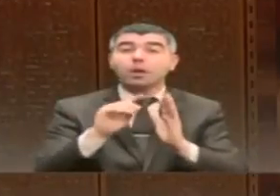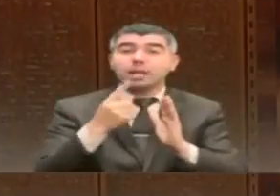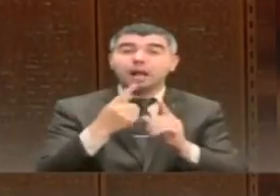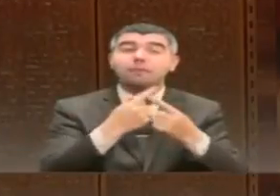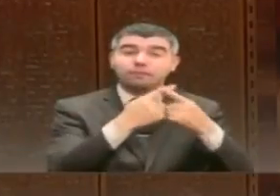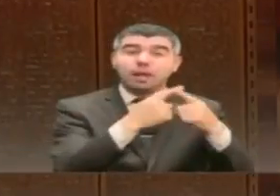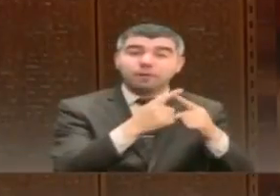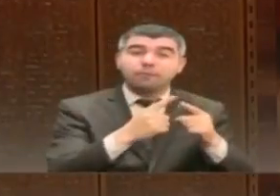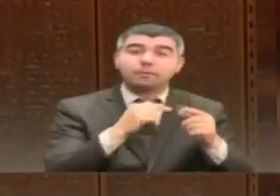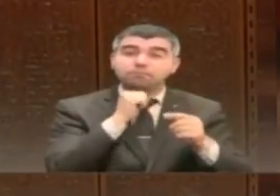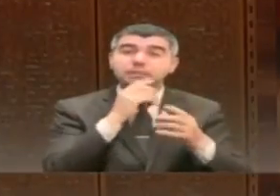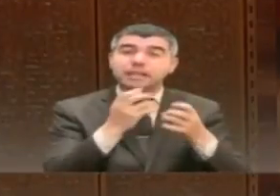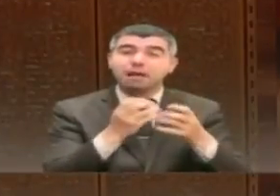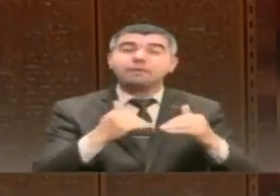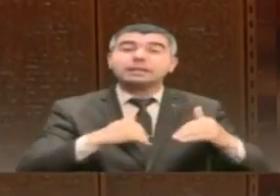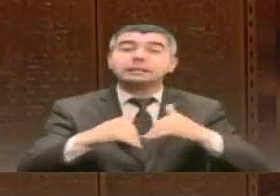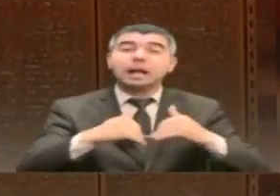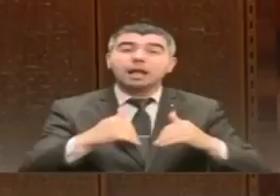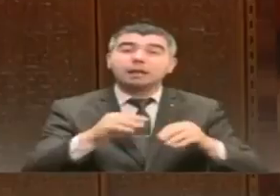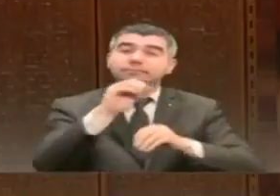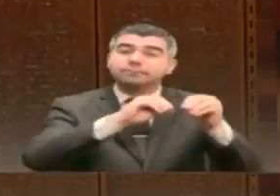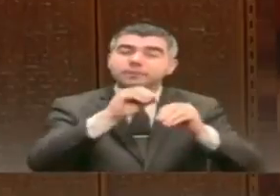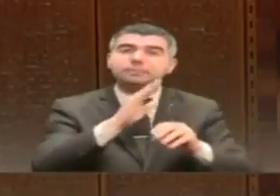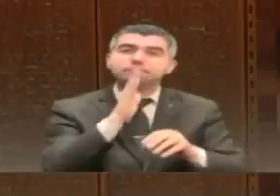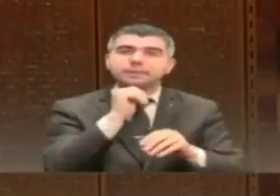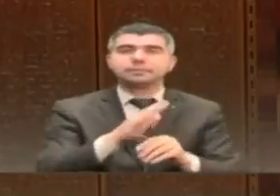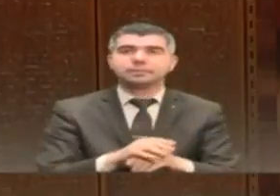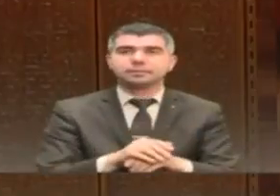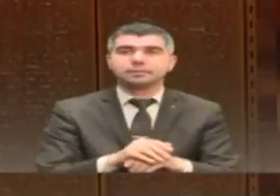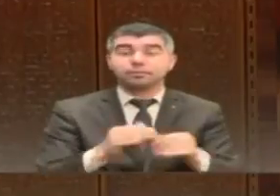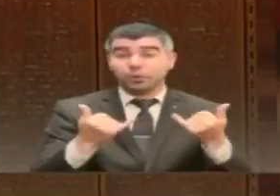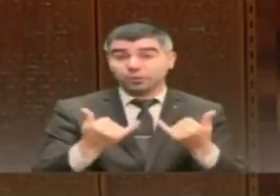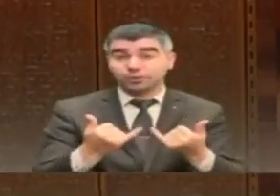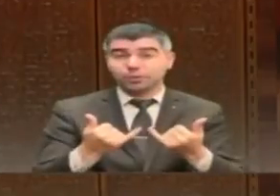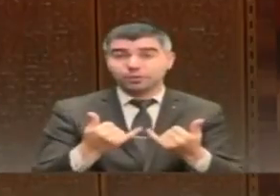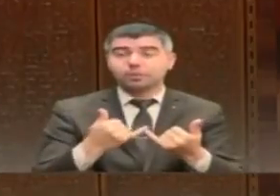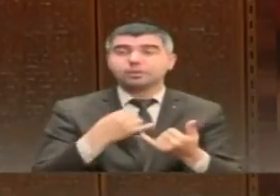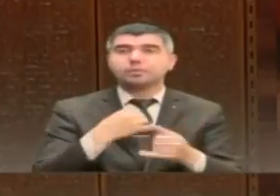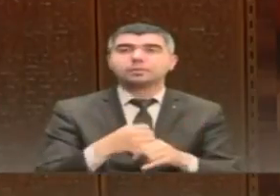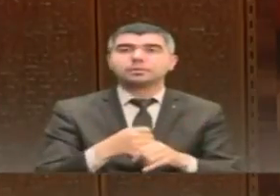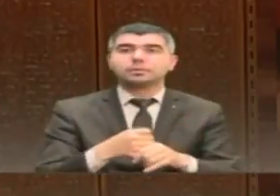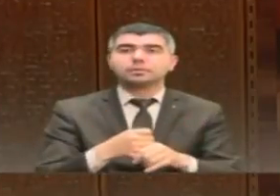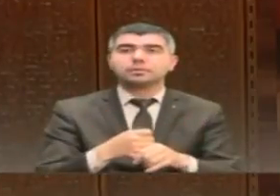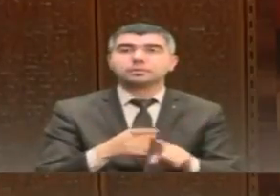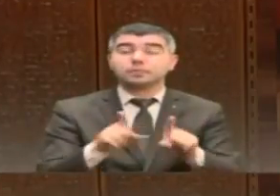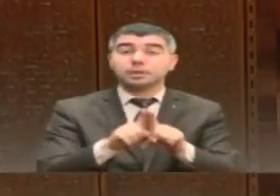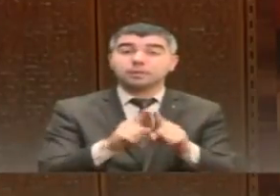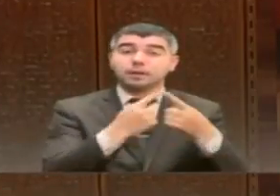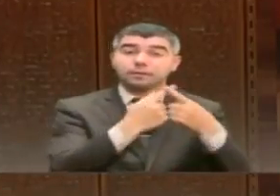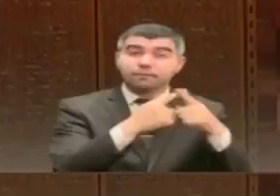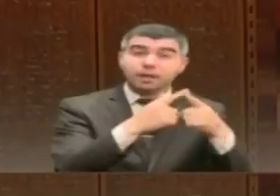ديال الطرق. لكن نحن الآن بصدد تعبئة هاد المجموعة